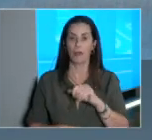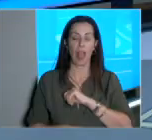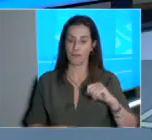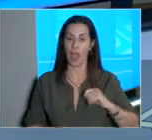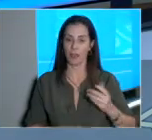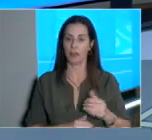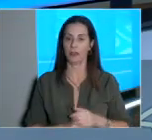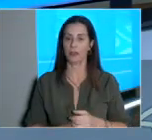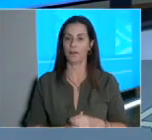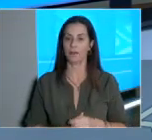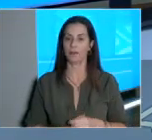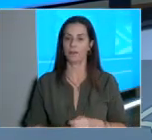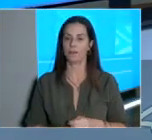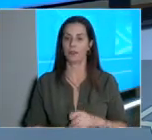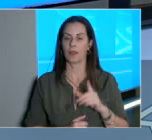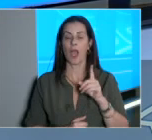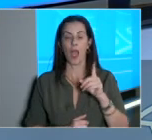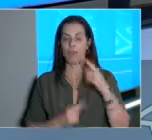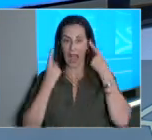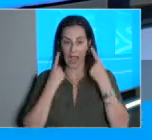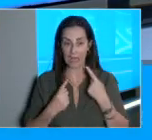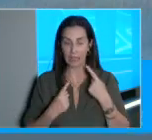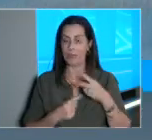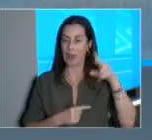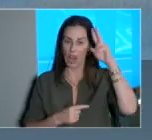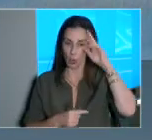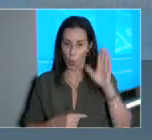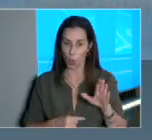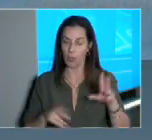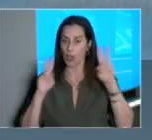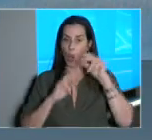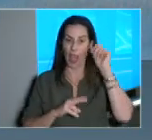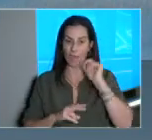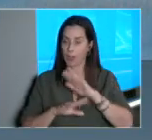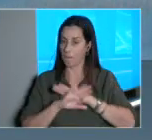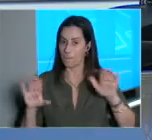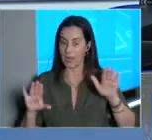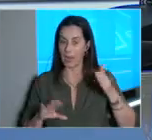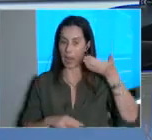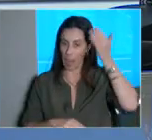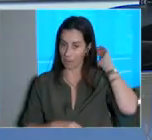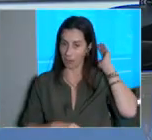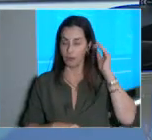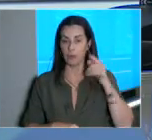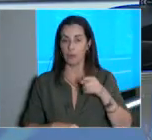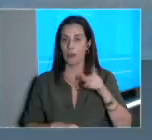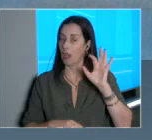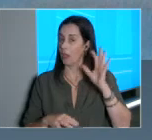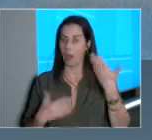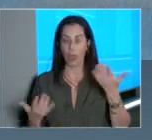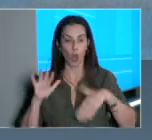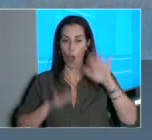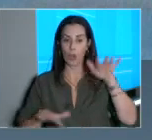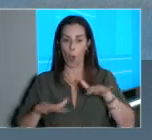לבד, כן. לבד, אבל צירופים. לא, חרדים, ליכוד, כחול לבן בלי לפיד, אין עדיין קואליציה, אין עדיין